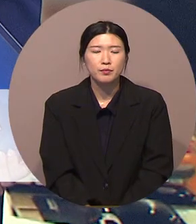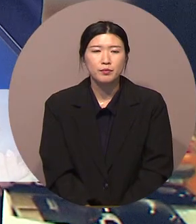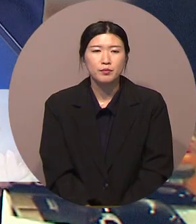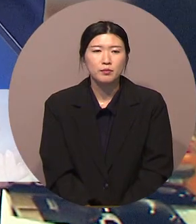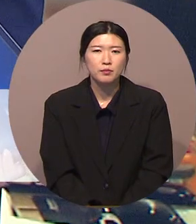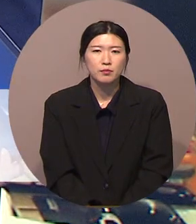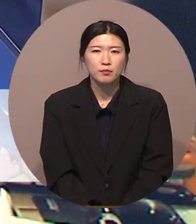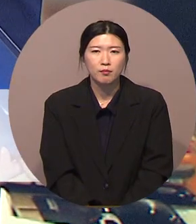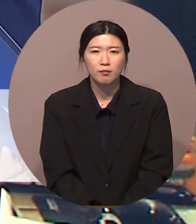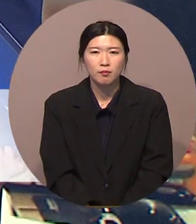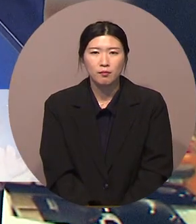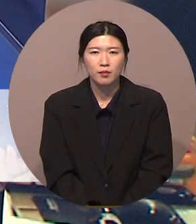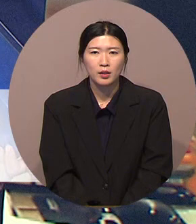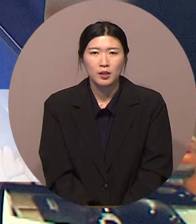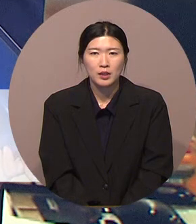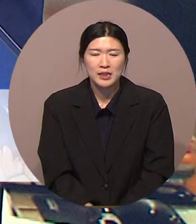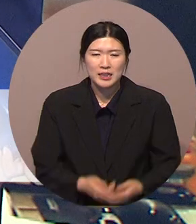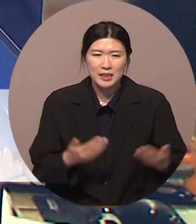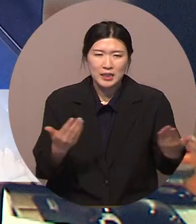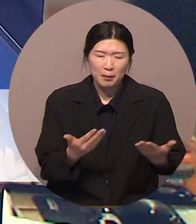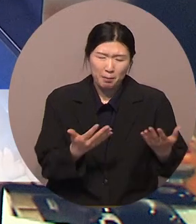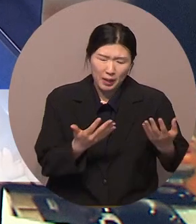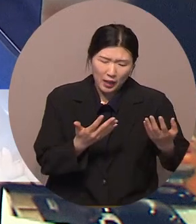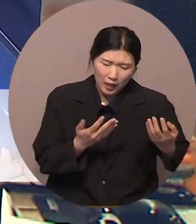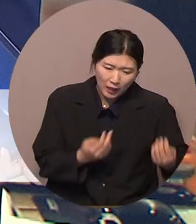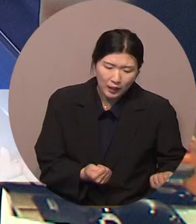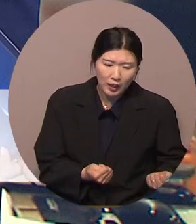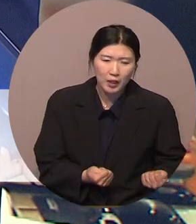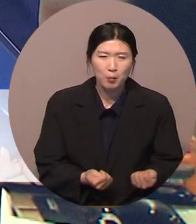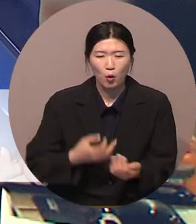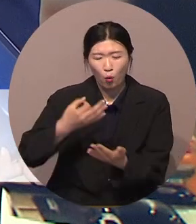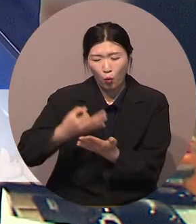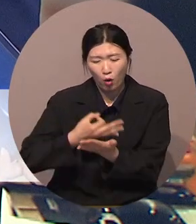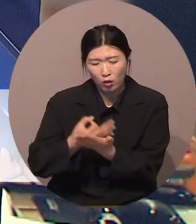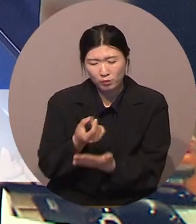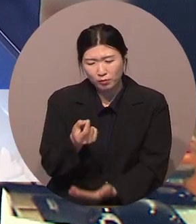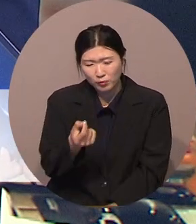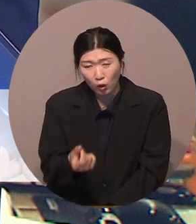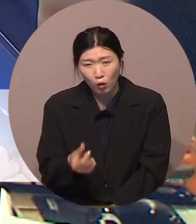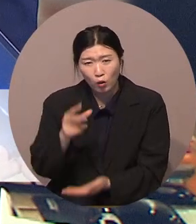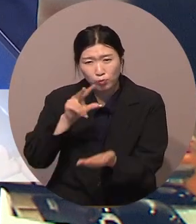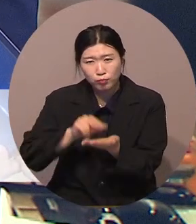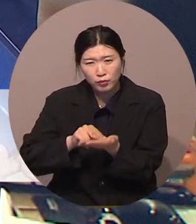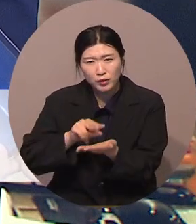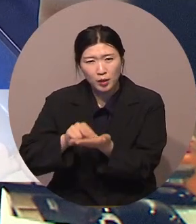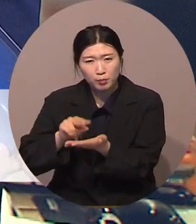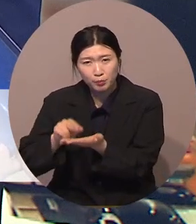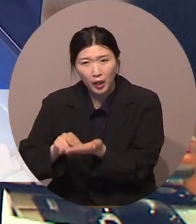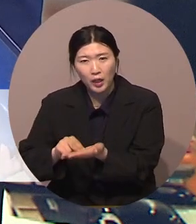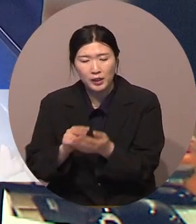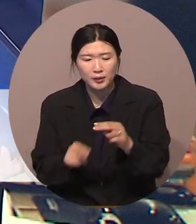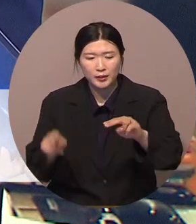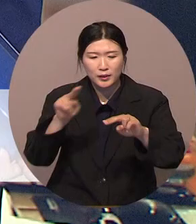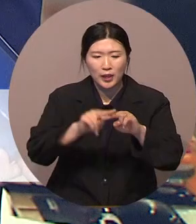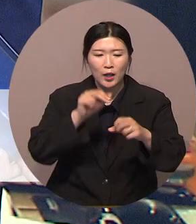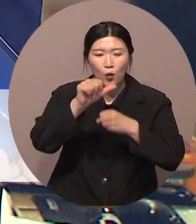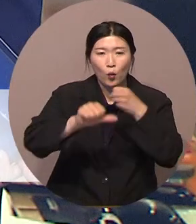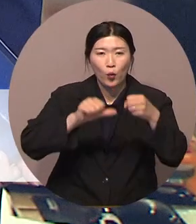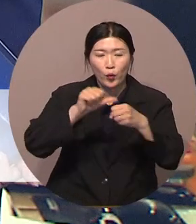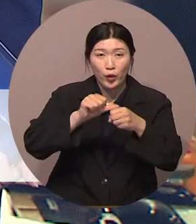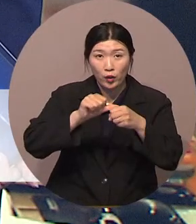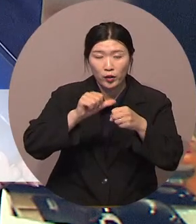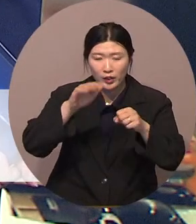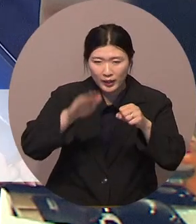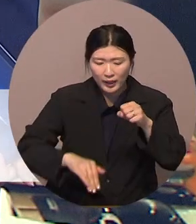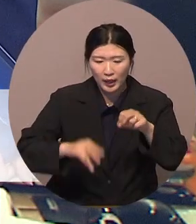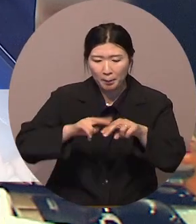확정했습니다 경에 낮은 임금 악성 민원 등으로 공무원 특히 5년 미만 저연차 공무원들의 퇴직이 늘고